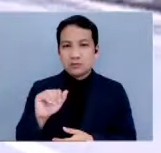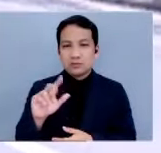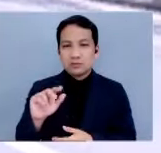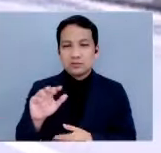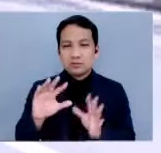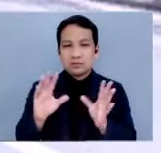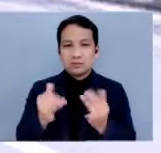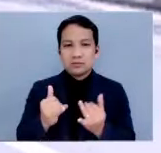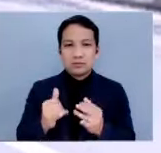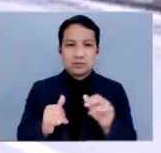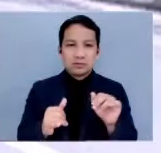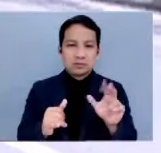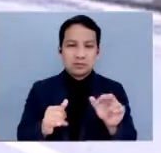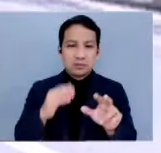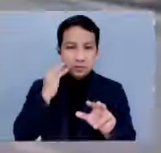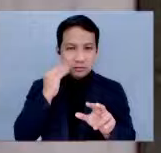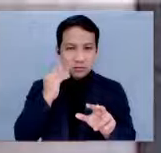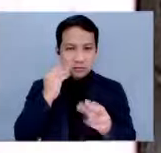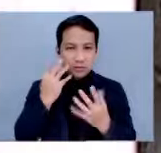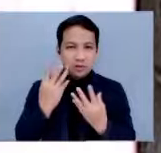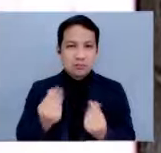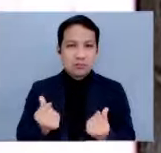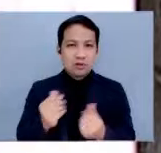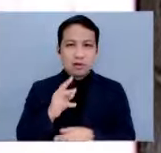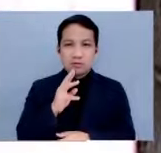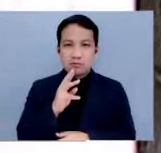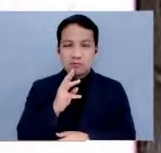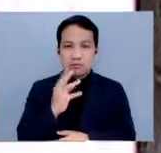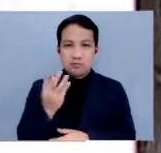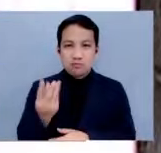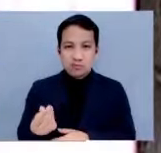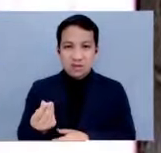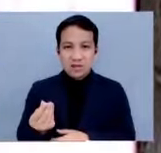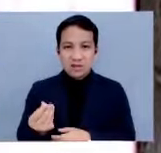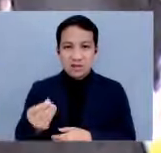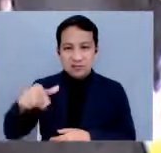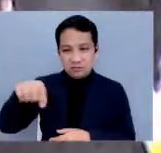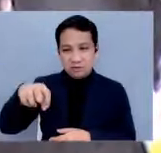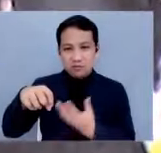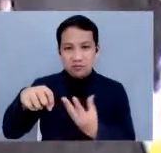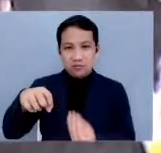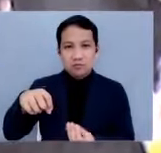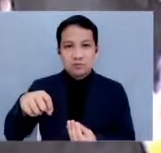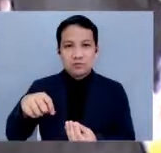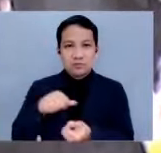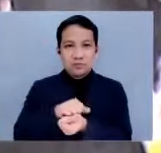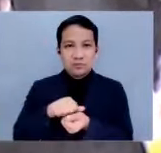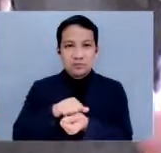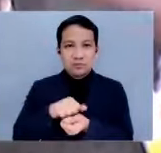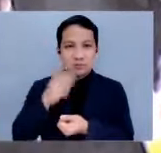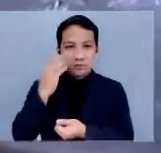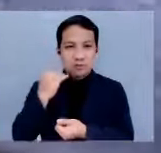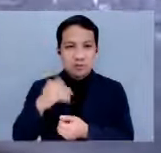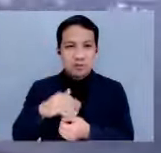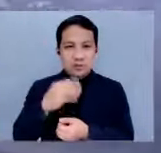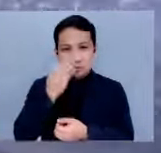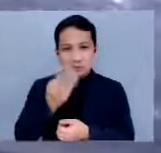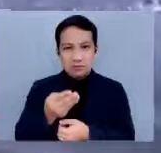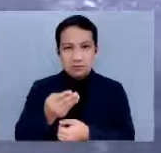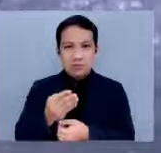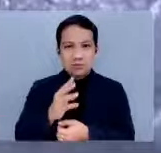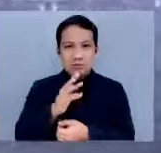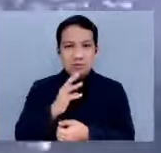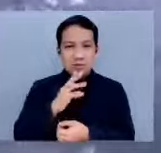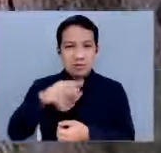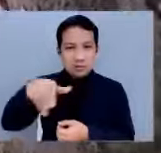rito ang nakararanas ng kawalan ng tubig. Si Nanay Lorna naantala ang paglalaba dahil sa kakaunting tubig na lumalabas